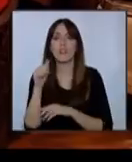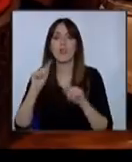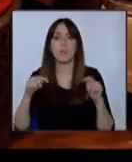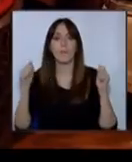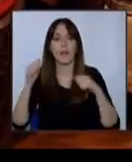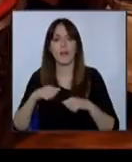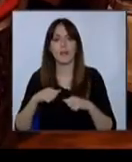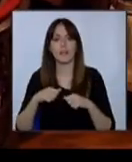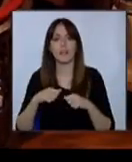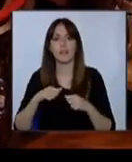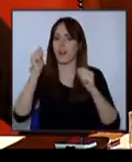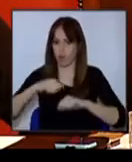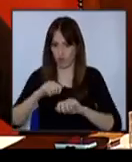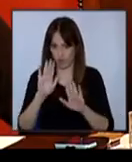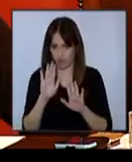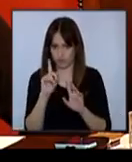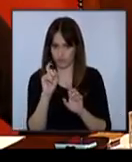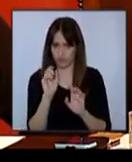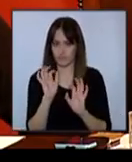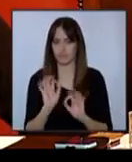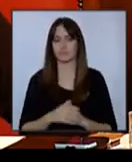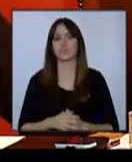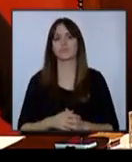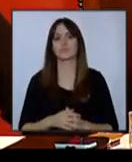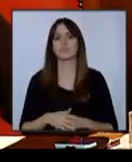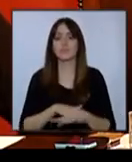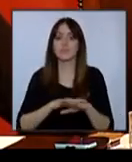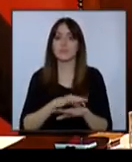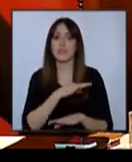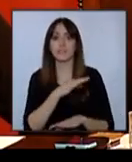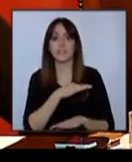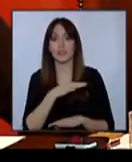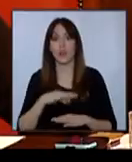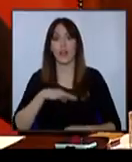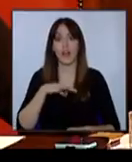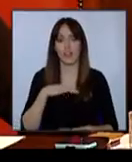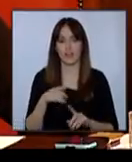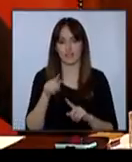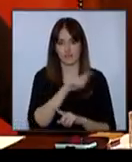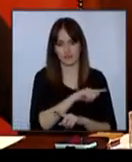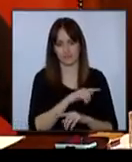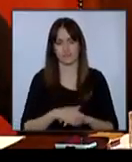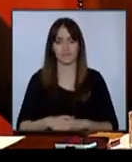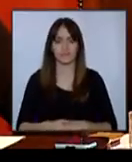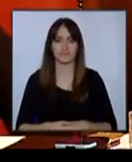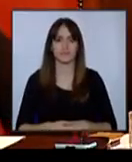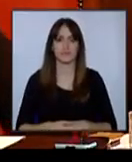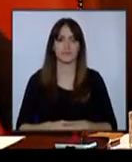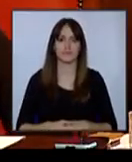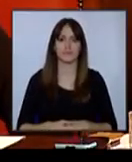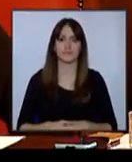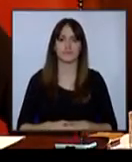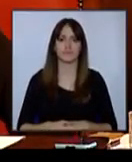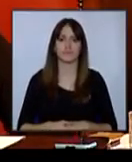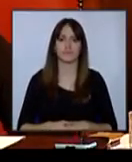del sector de Can Bauman. Senyor Martí. Ai, perdó, és com que m'havia agafat l'hàbit. Senyor Anglada.